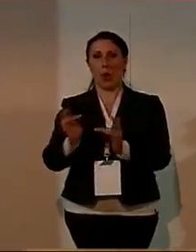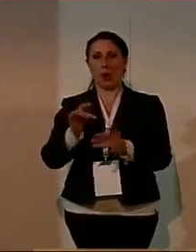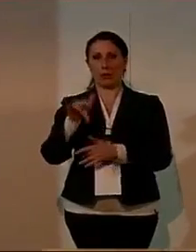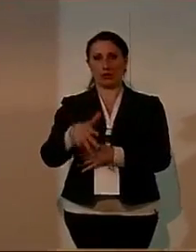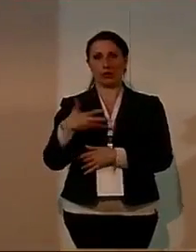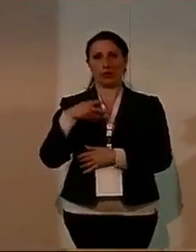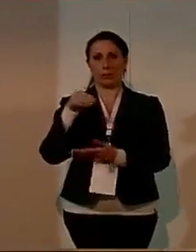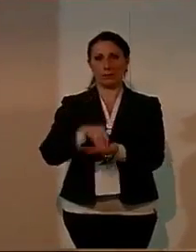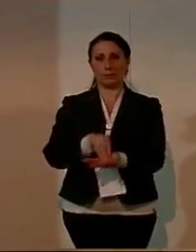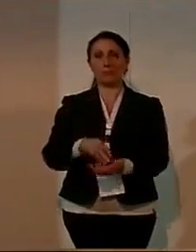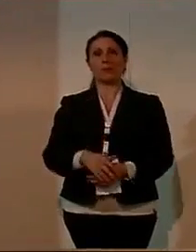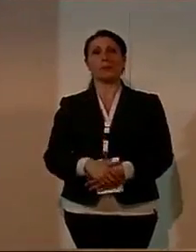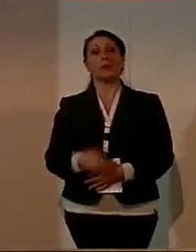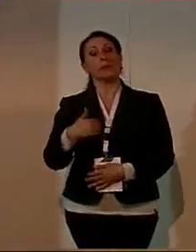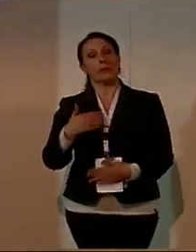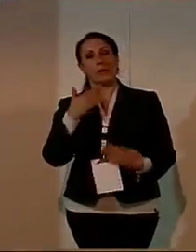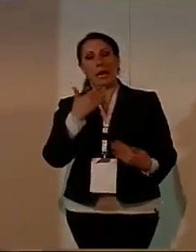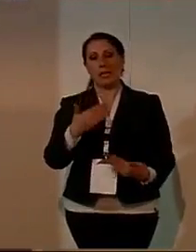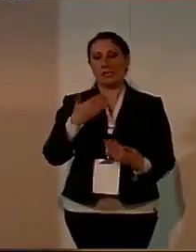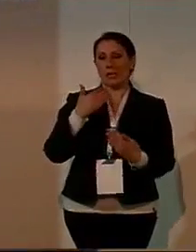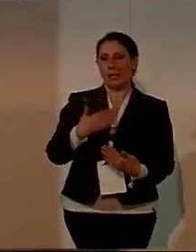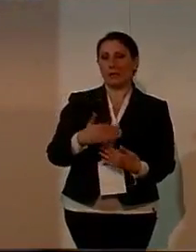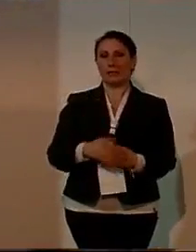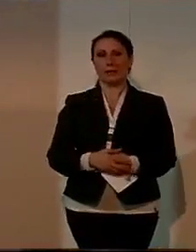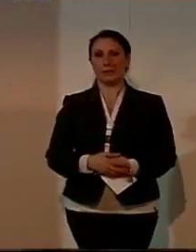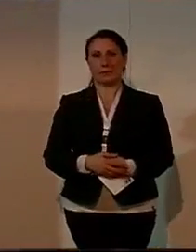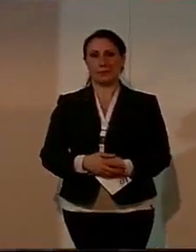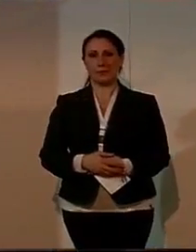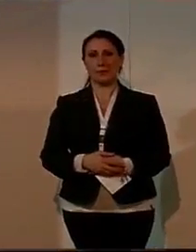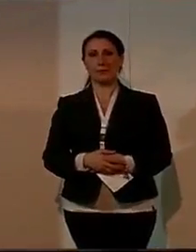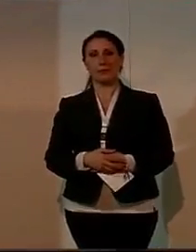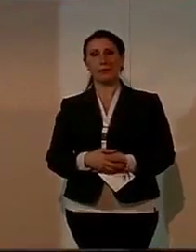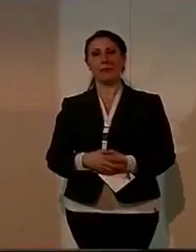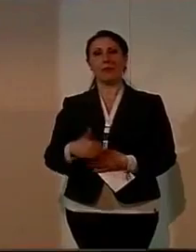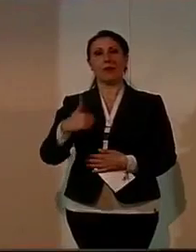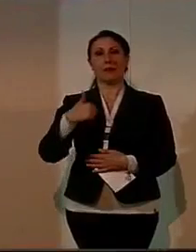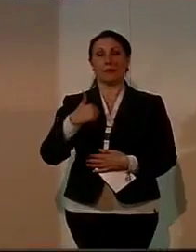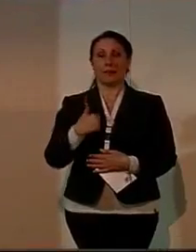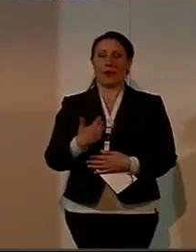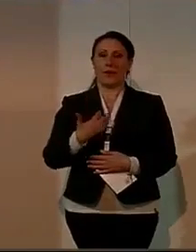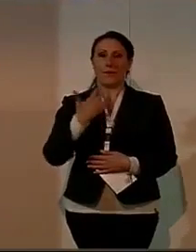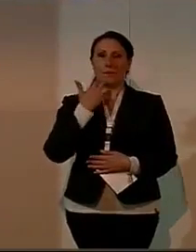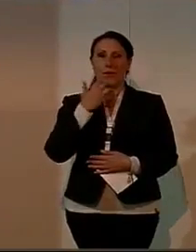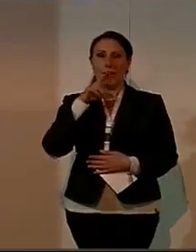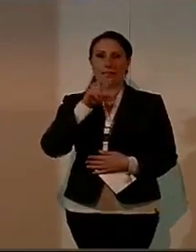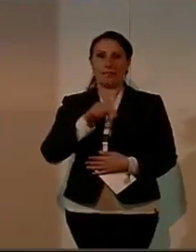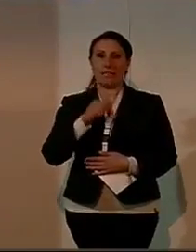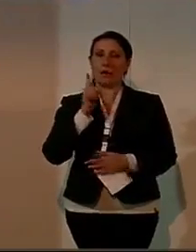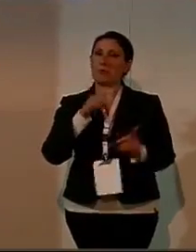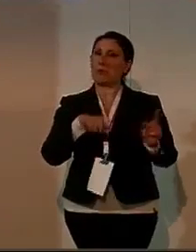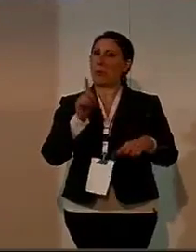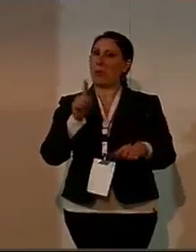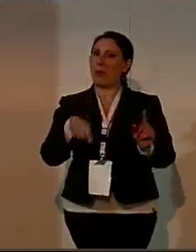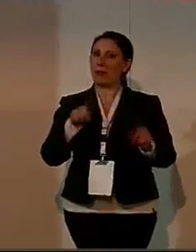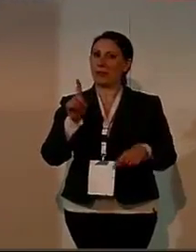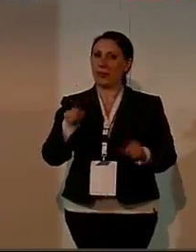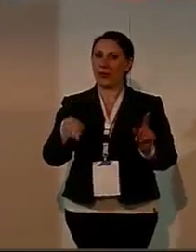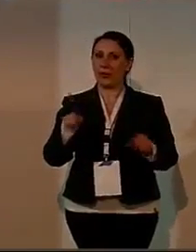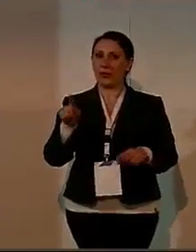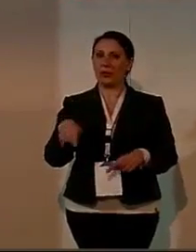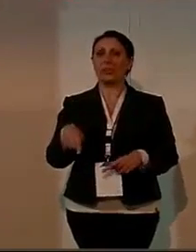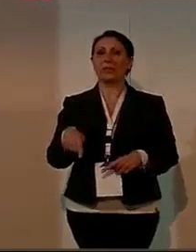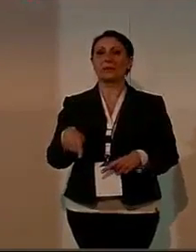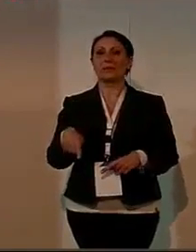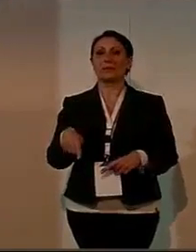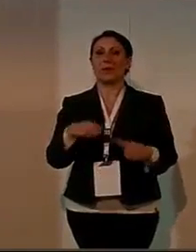grazie grazie io io vorrei dirvi alcune cose a cuore